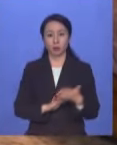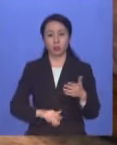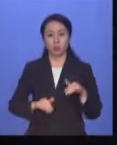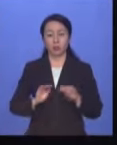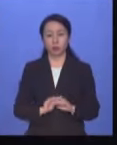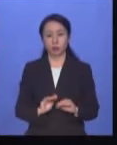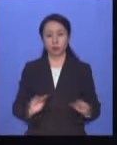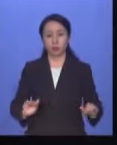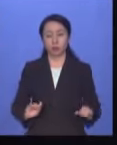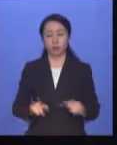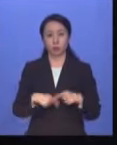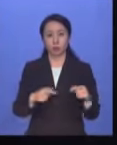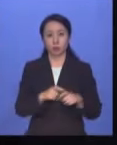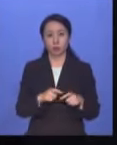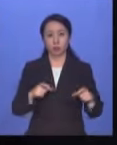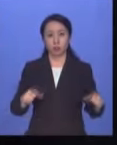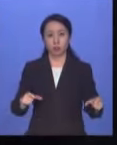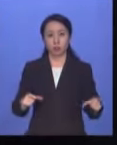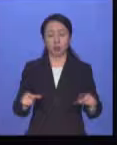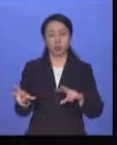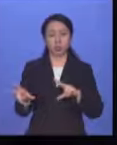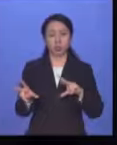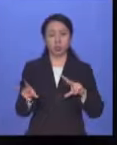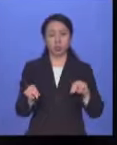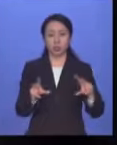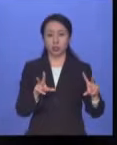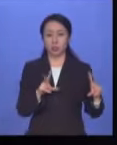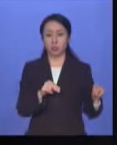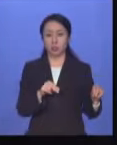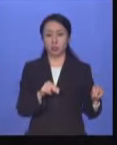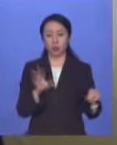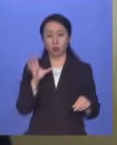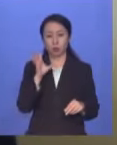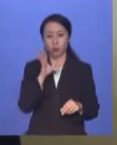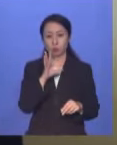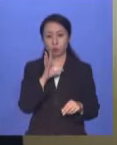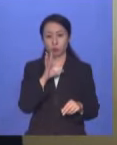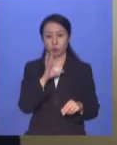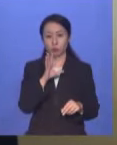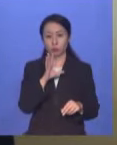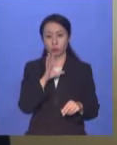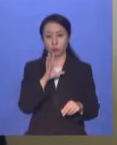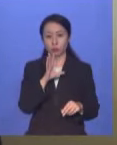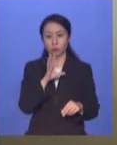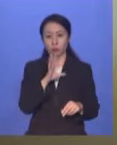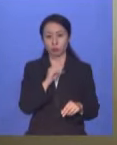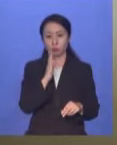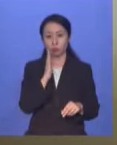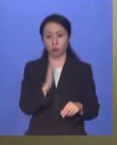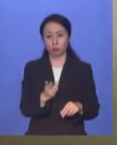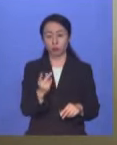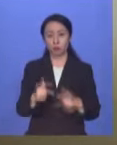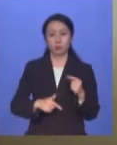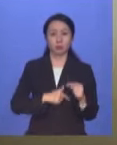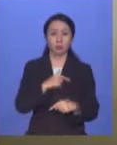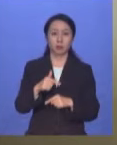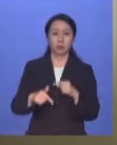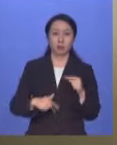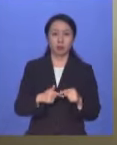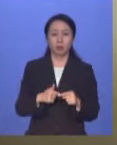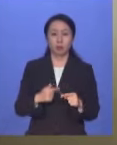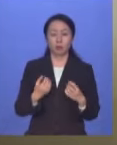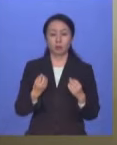дети. Любого человека, значит, счастье, успех в чем? Пусть он будет предпринимателем,